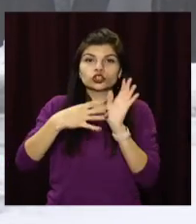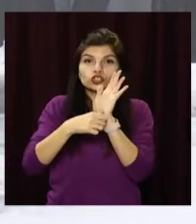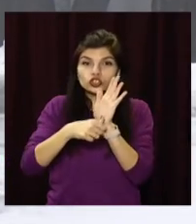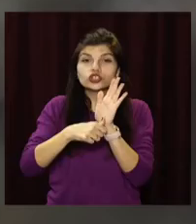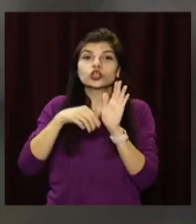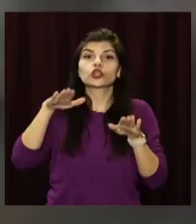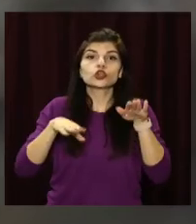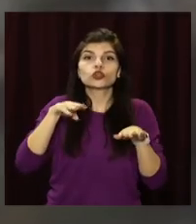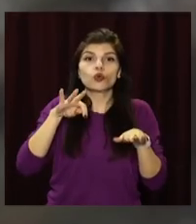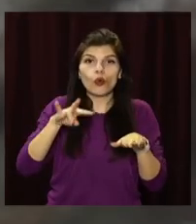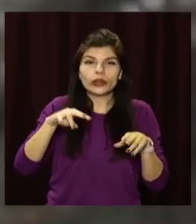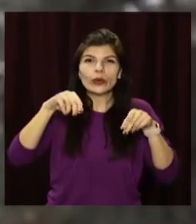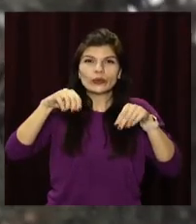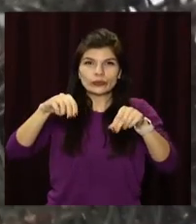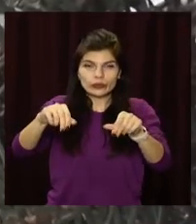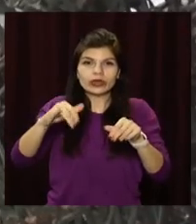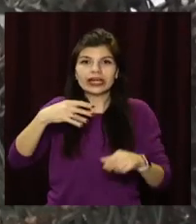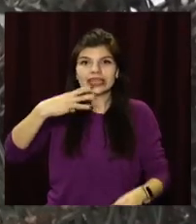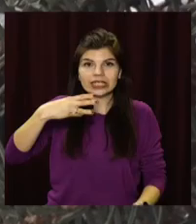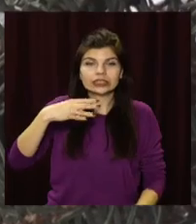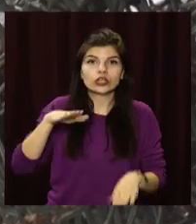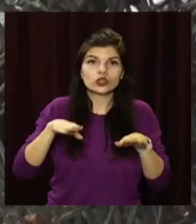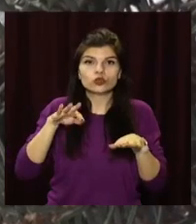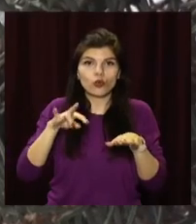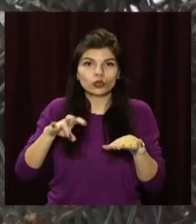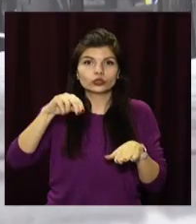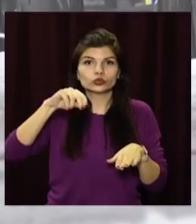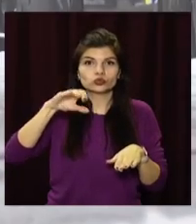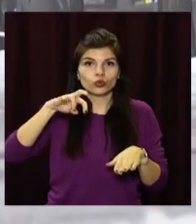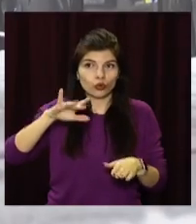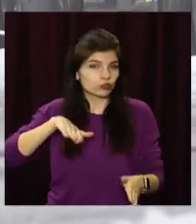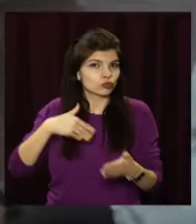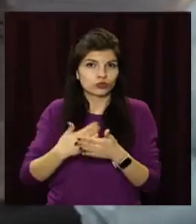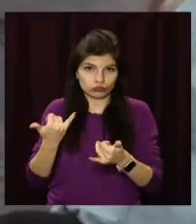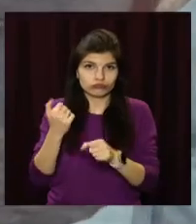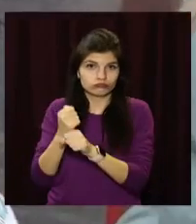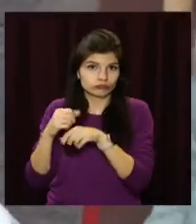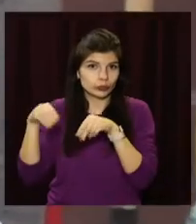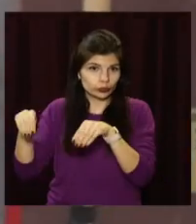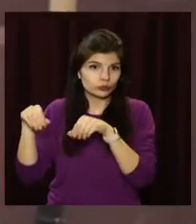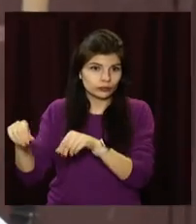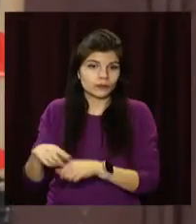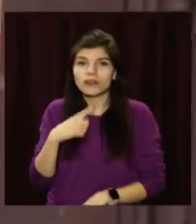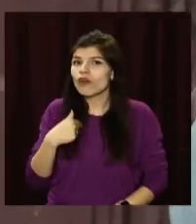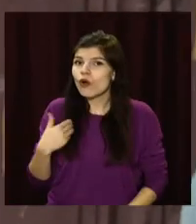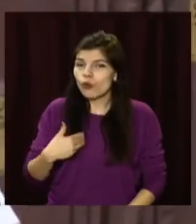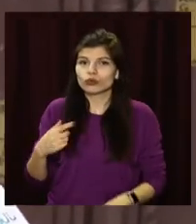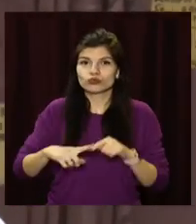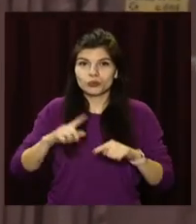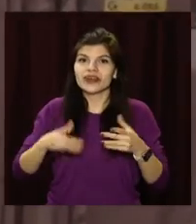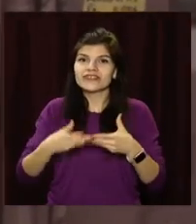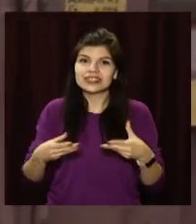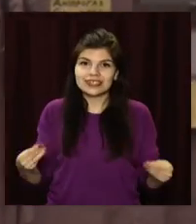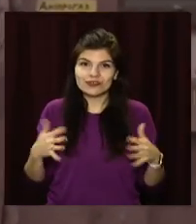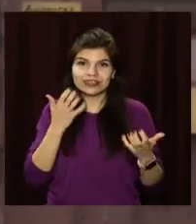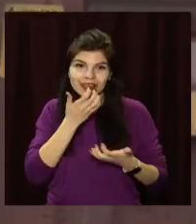тонн комбінованої суміші та 30 тонн солі. Роботи тривають і досі. Дуже хочеться весни, щоб вона швидше прийшла,